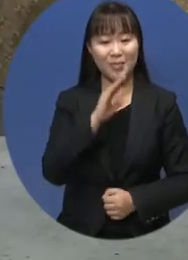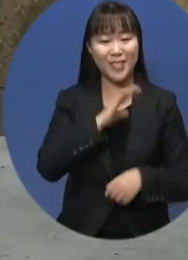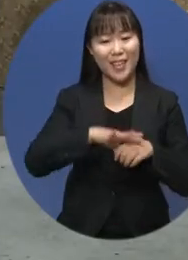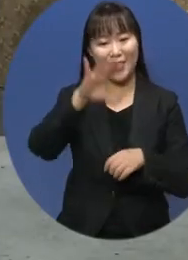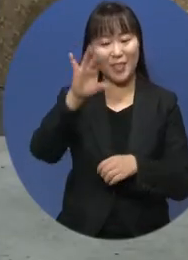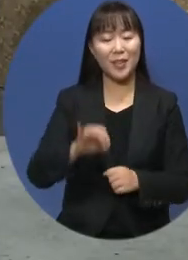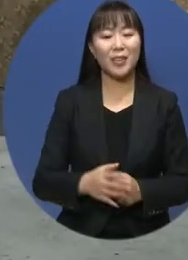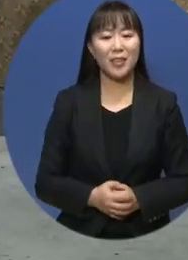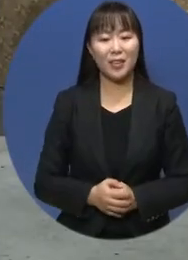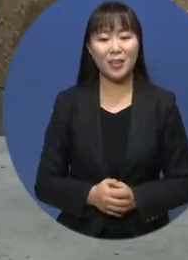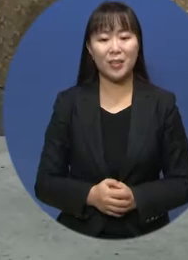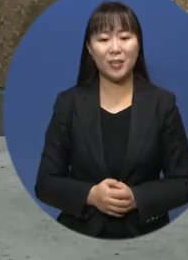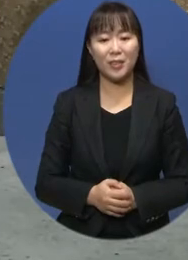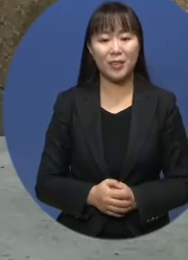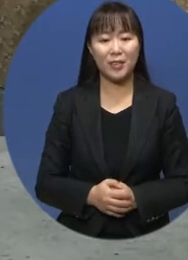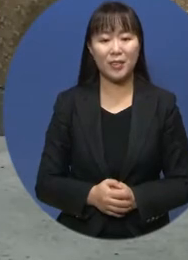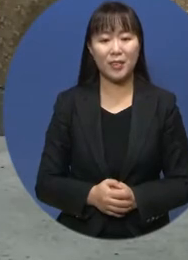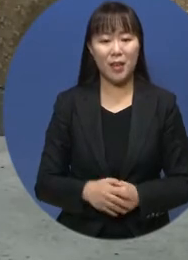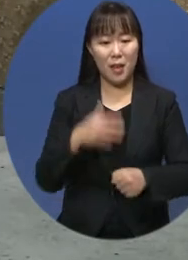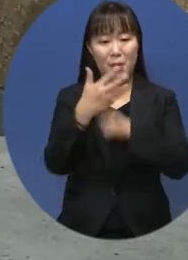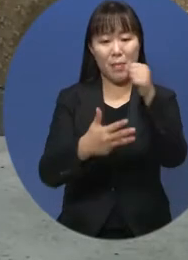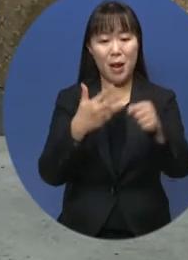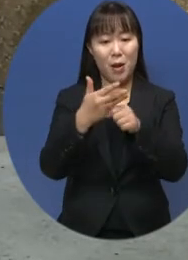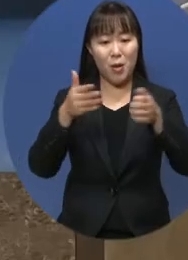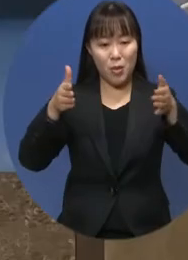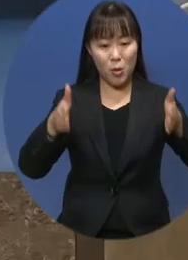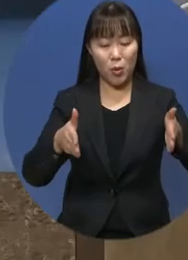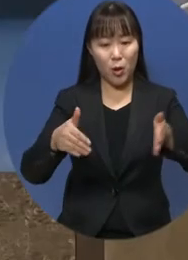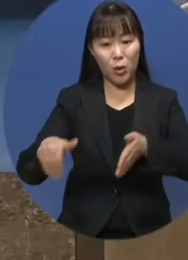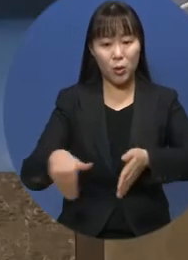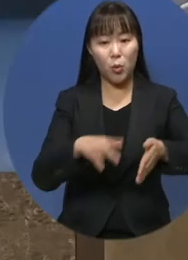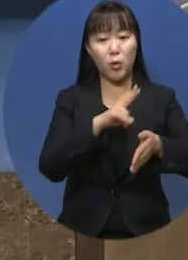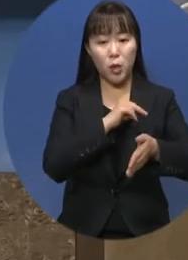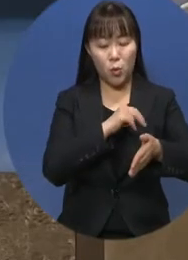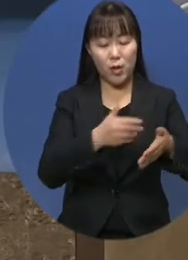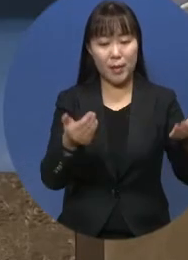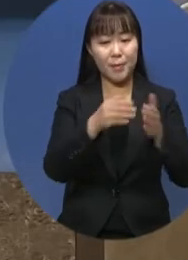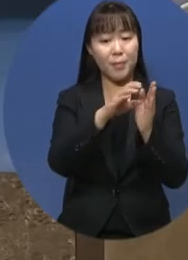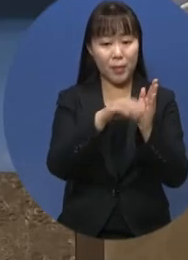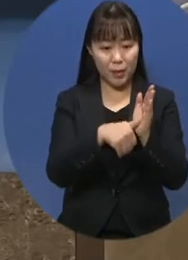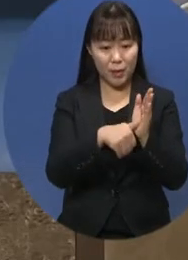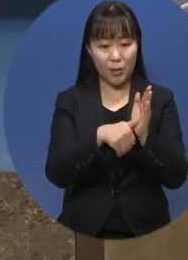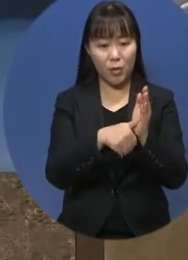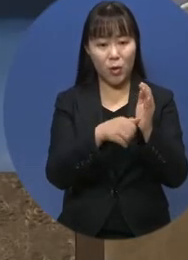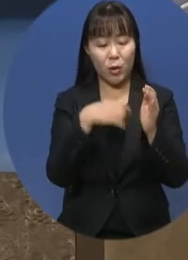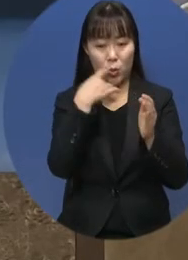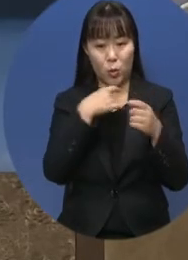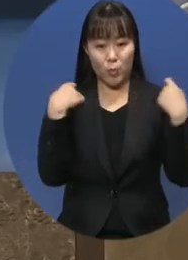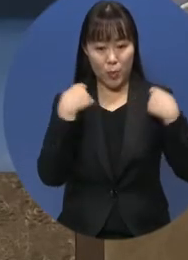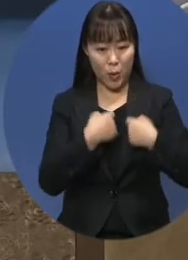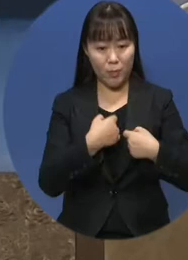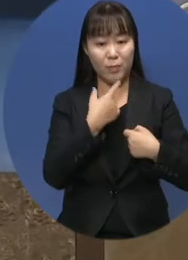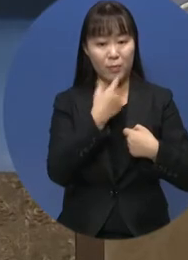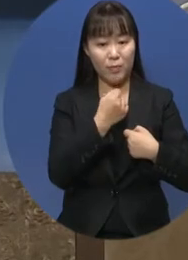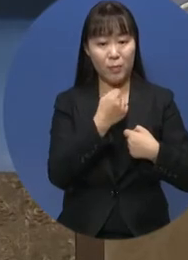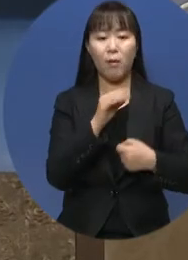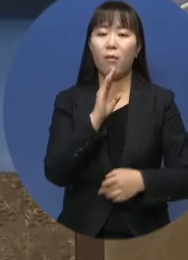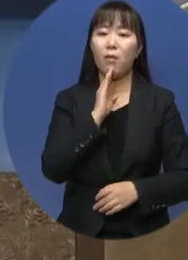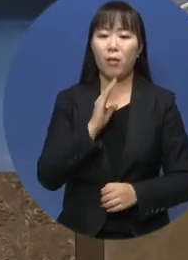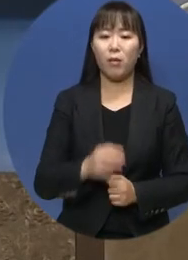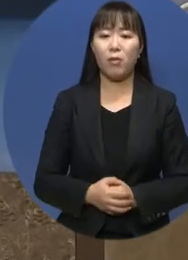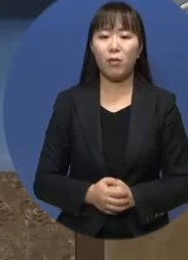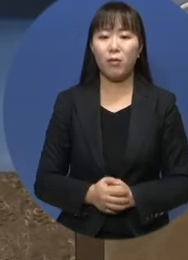하시는데요 2 8년동안 도의 번지게 계실 때도 계속해서 돌아서 들어온 입으셨던 건가요